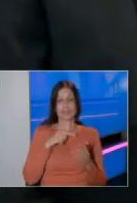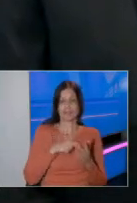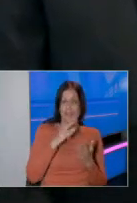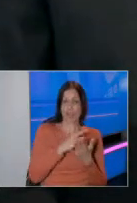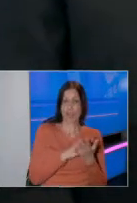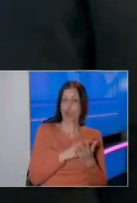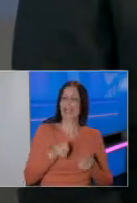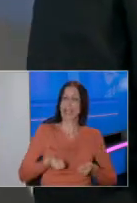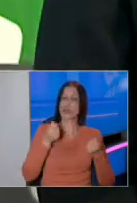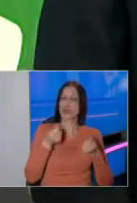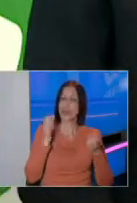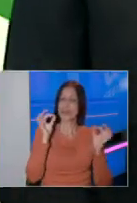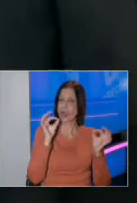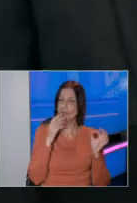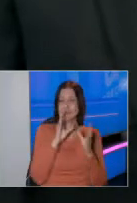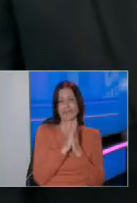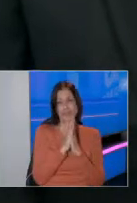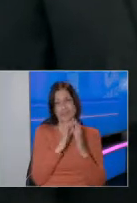המיוחד, במשפט ברשותך, דוקטור האבל.